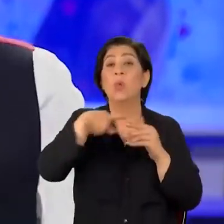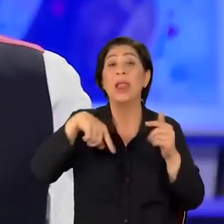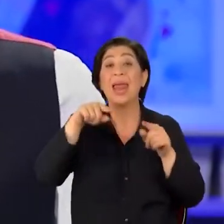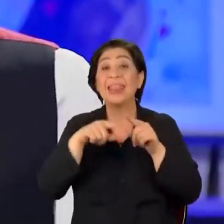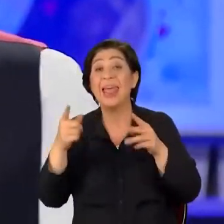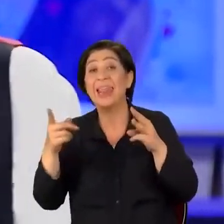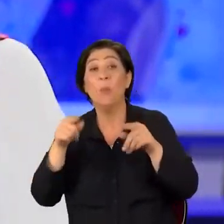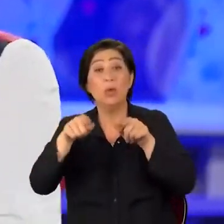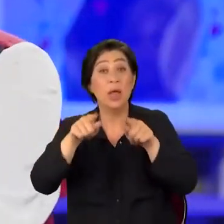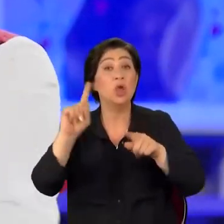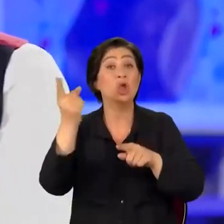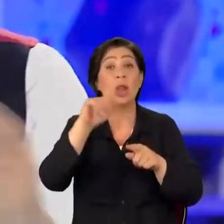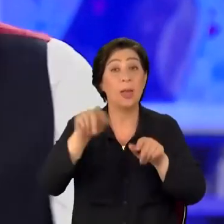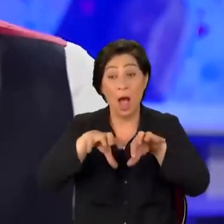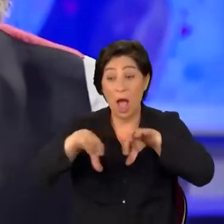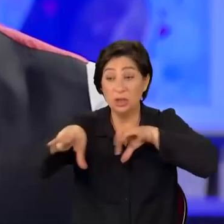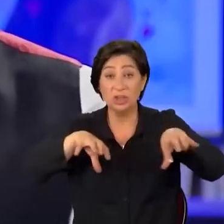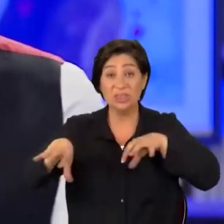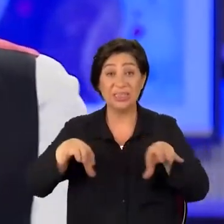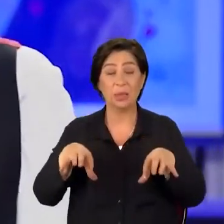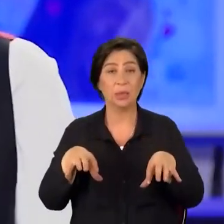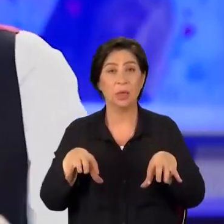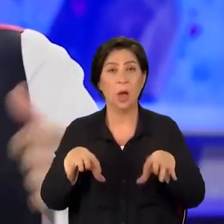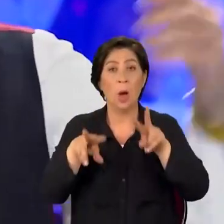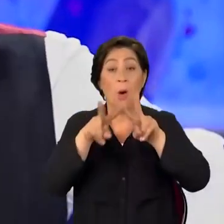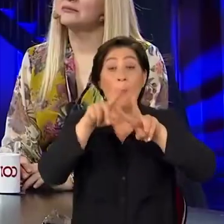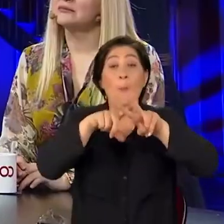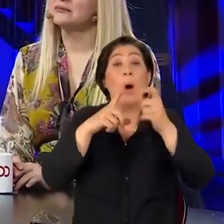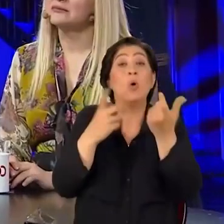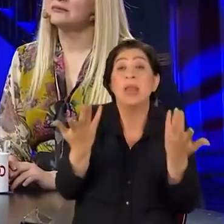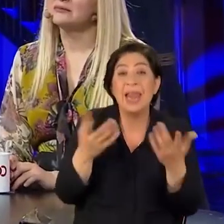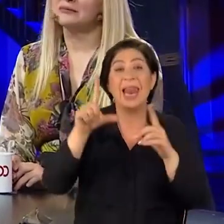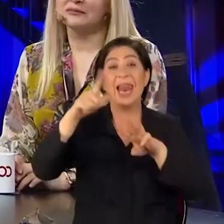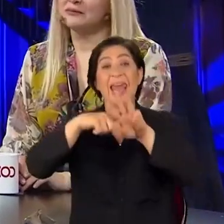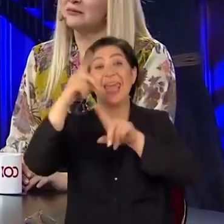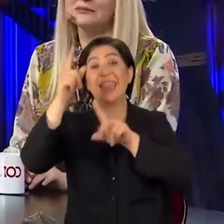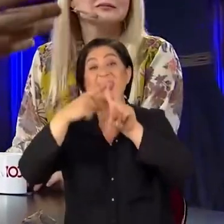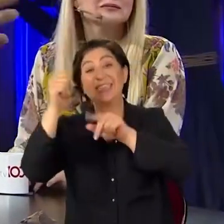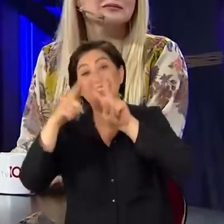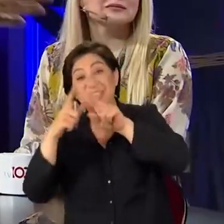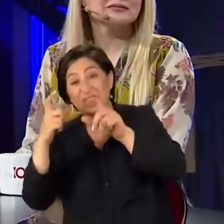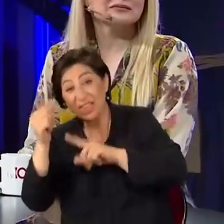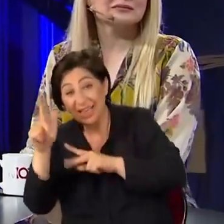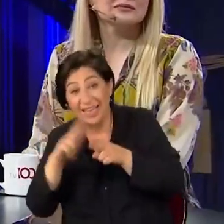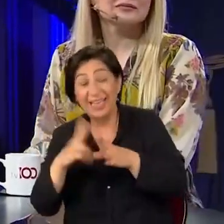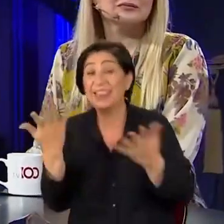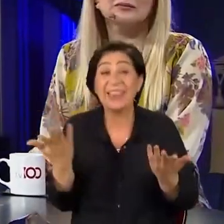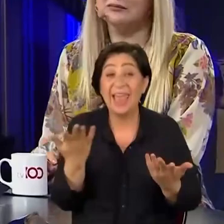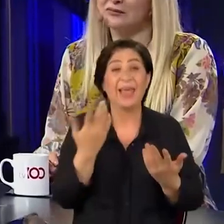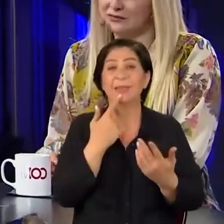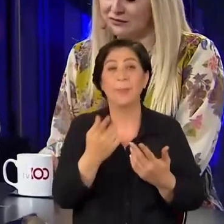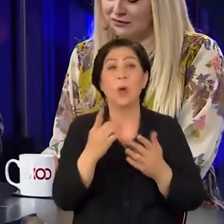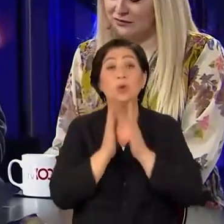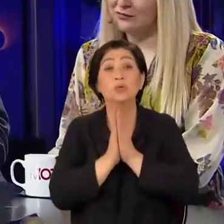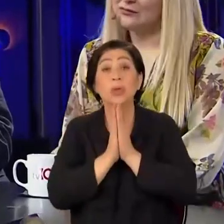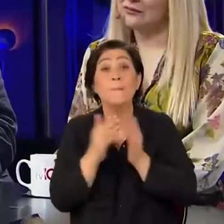şekli olarak ayrıştırırsak işte Mao'culuk nedir, Lenincilik nedir, işte Troçkizm nedir dediğimiz zaman,